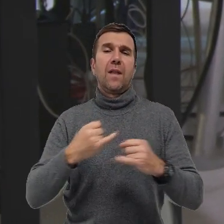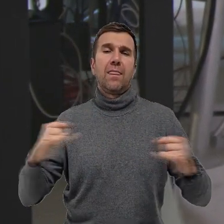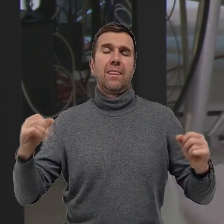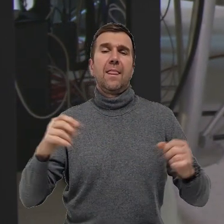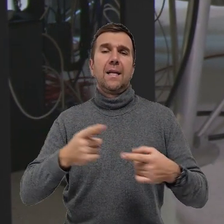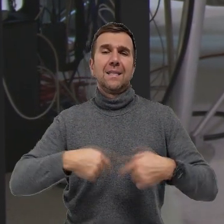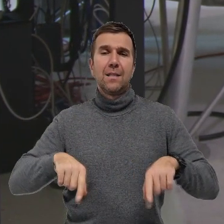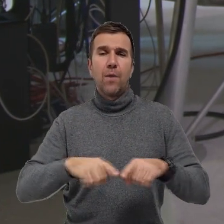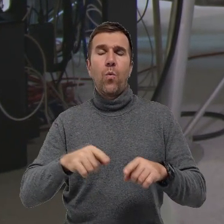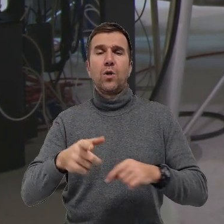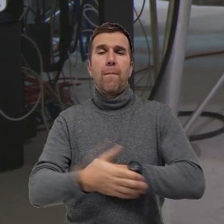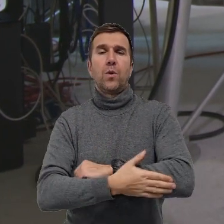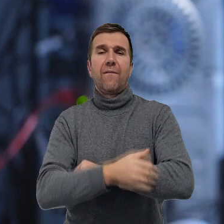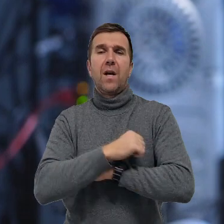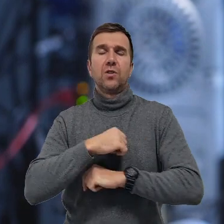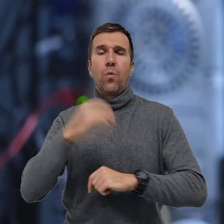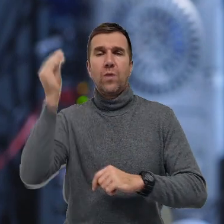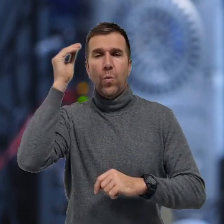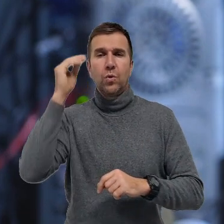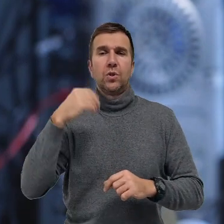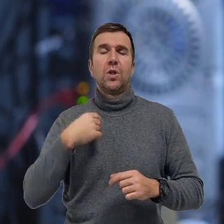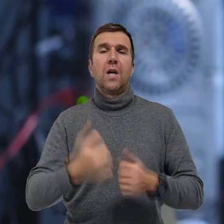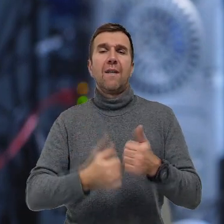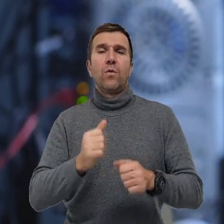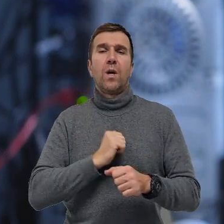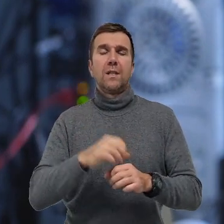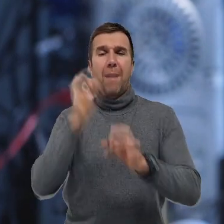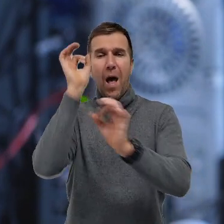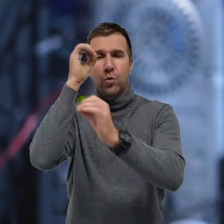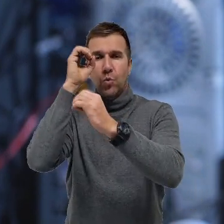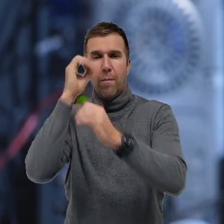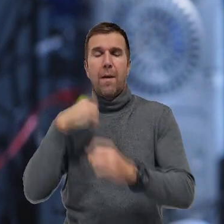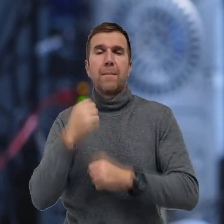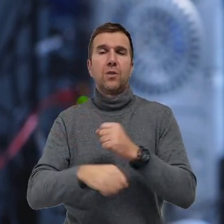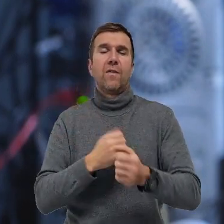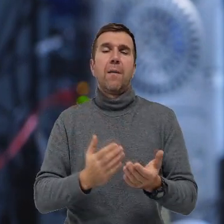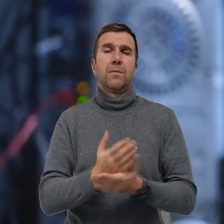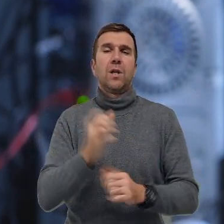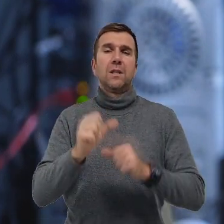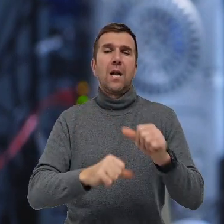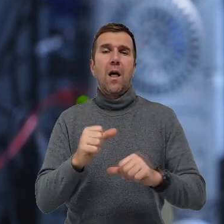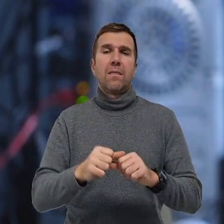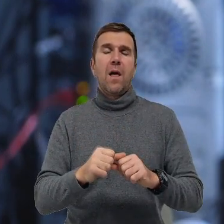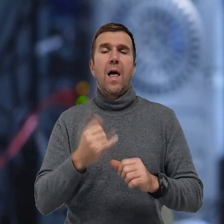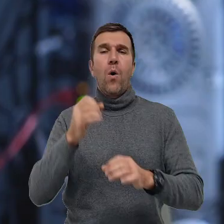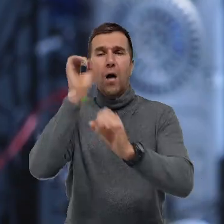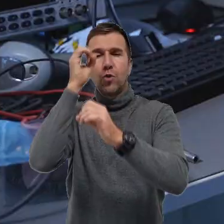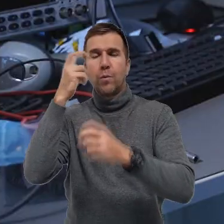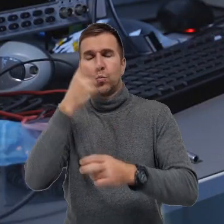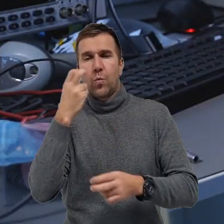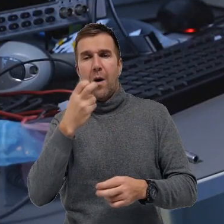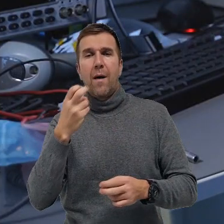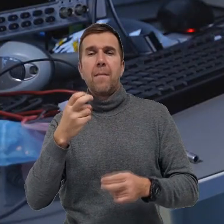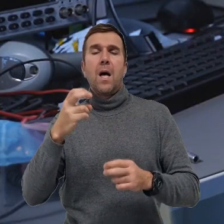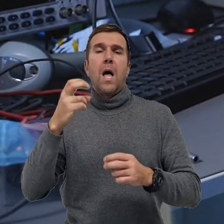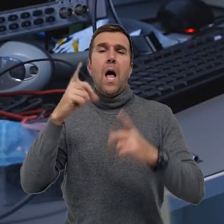drugim zespołem i na podstawie tego się tego nauczyć. Z zawodu jestem astronomem i pracowałem przez lata jako astronom, szukałem